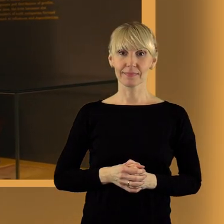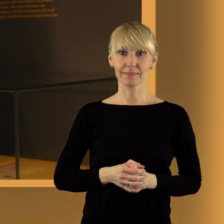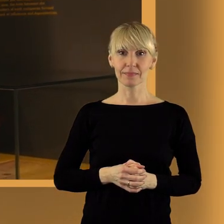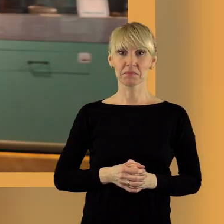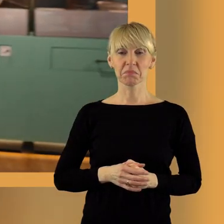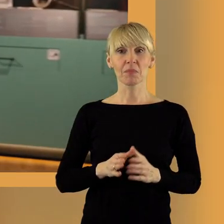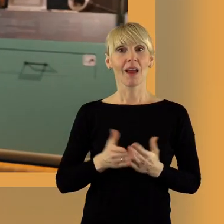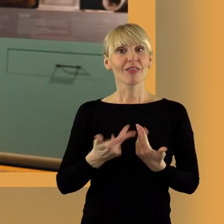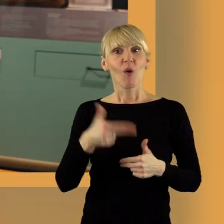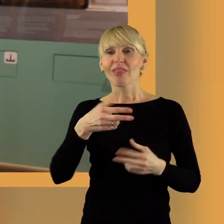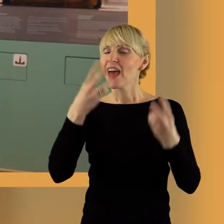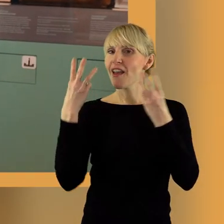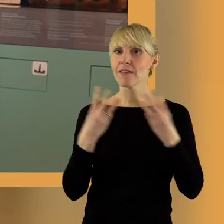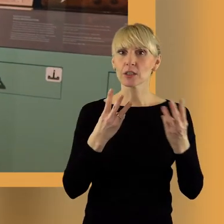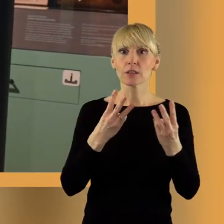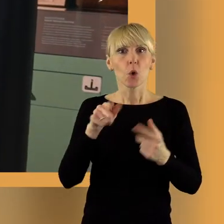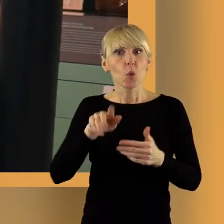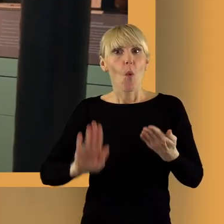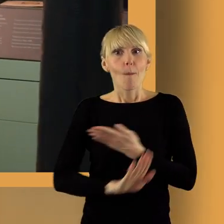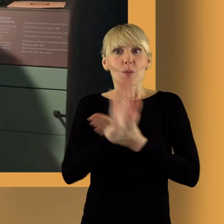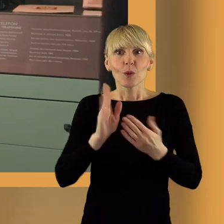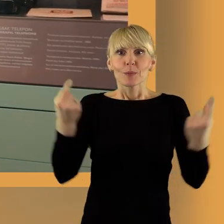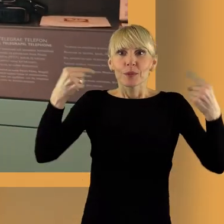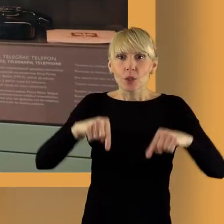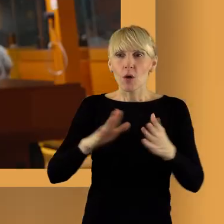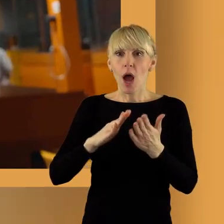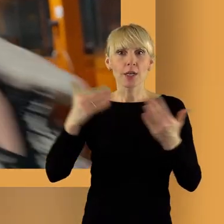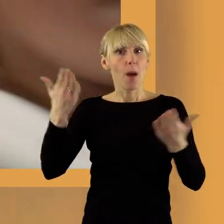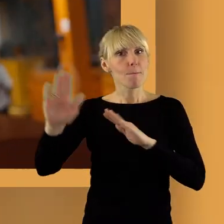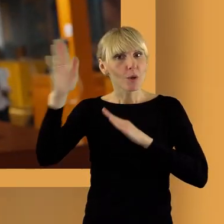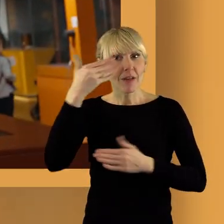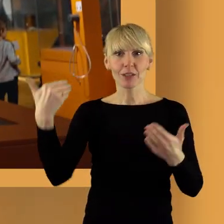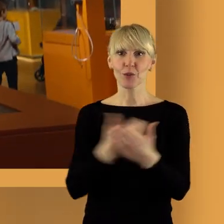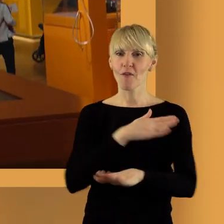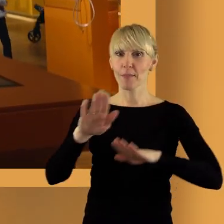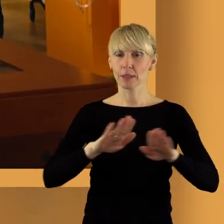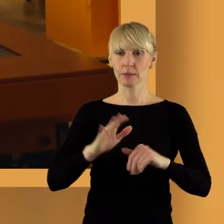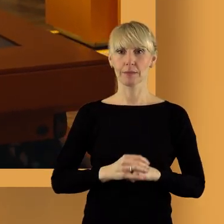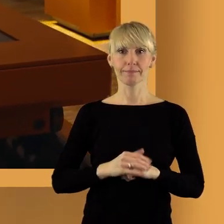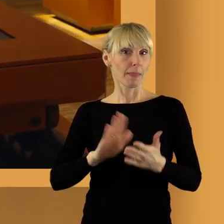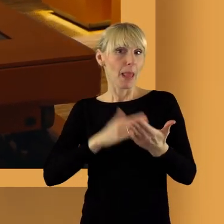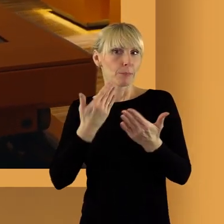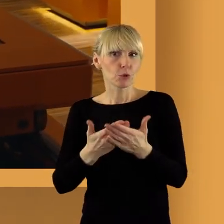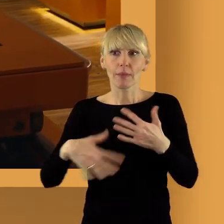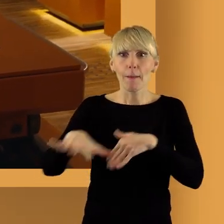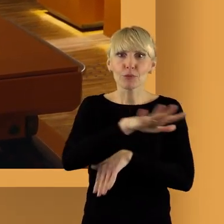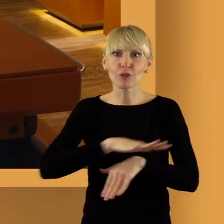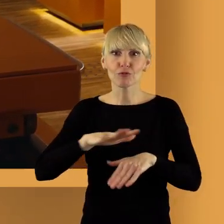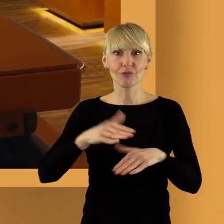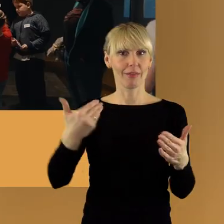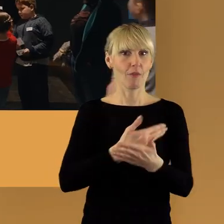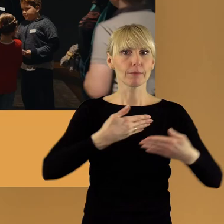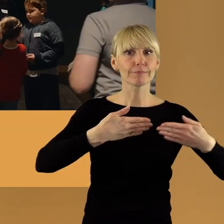Dla mnie najważniejsze jest, jak przychodzę zawsze do muzeum, bardzo lubię poznawać nowe miejsca, jak na przykład nowe przestrzenie są